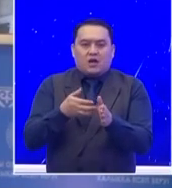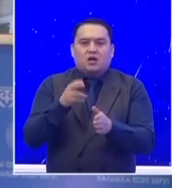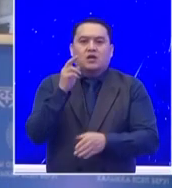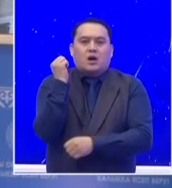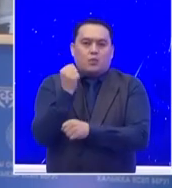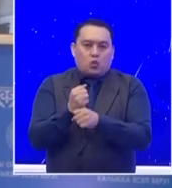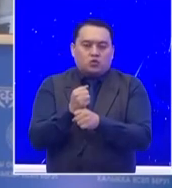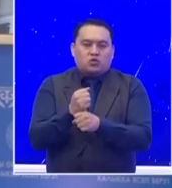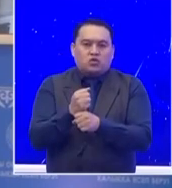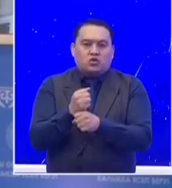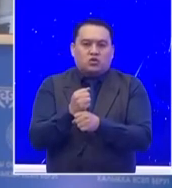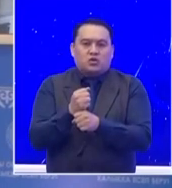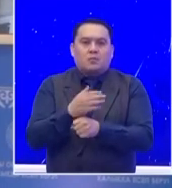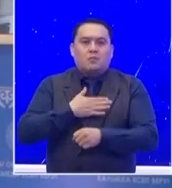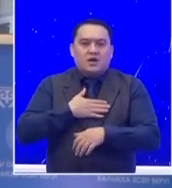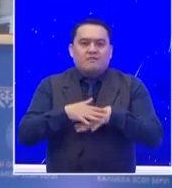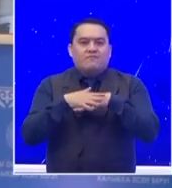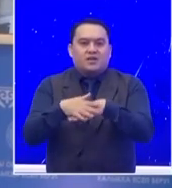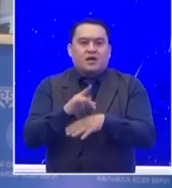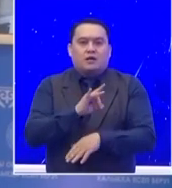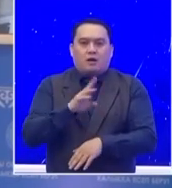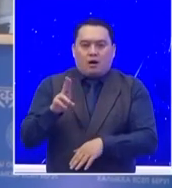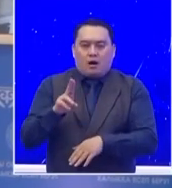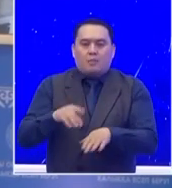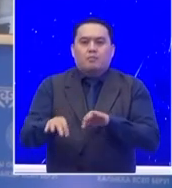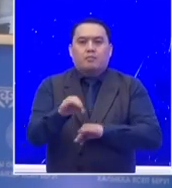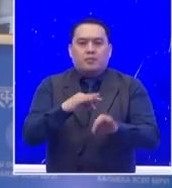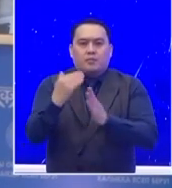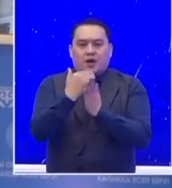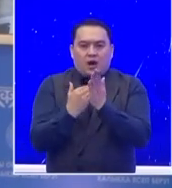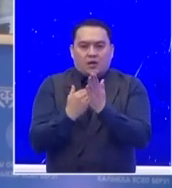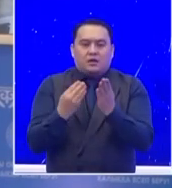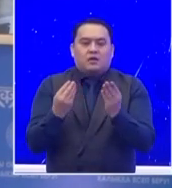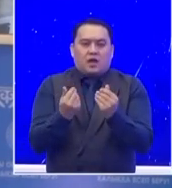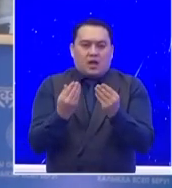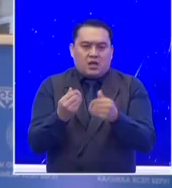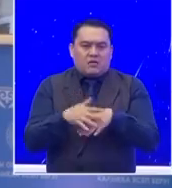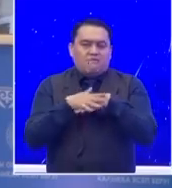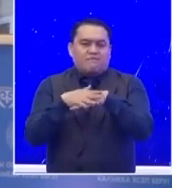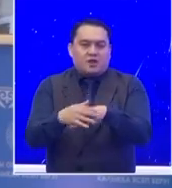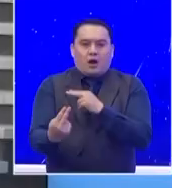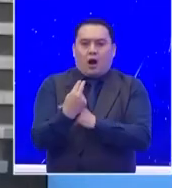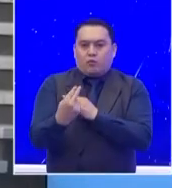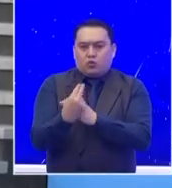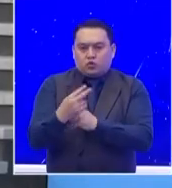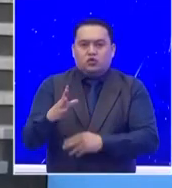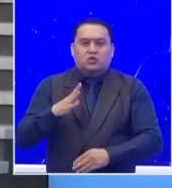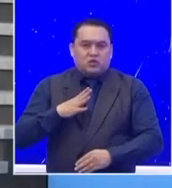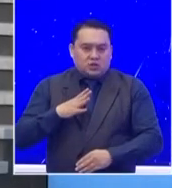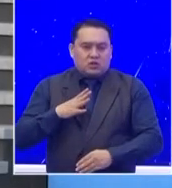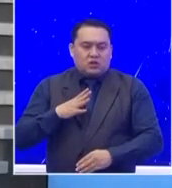рабочей силы. Мы выделили через республиканскую программу «Ембек» деньги, вот, обучили их.